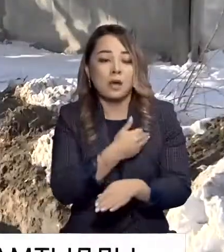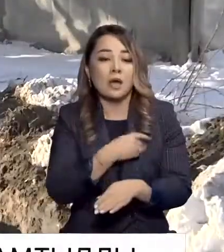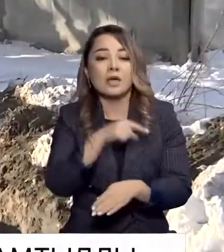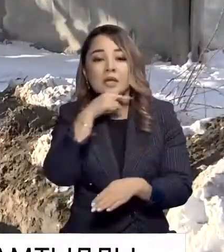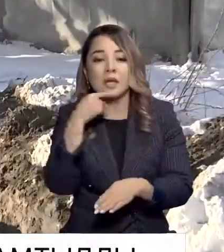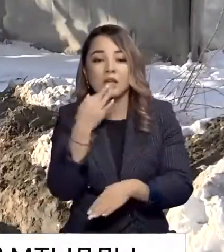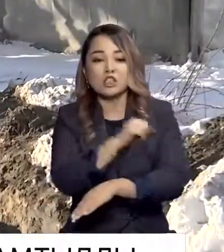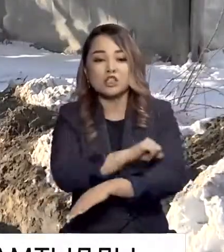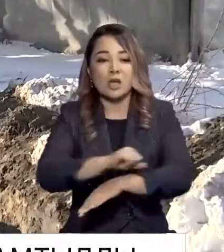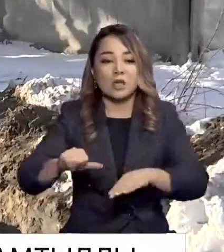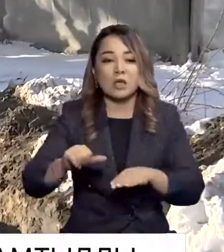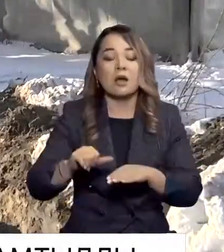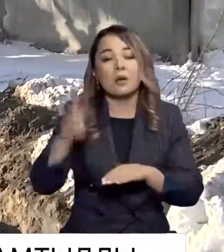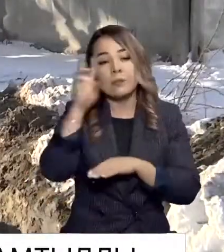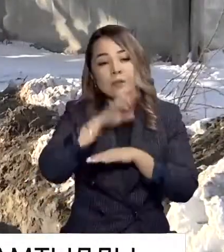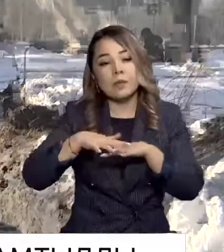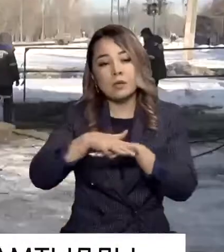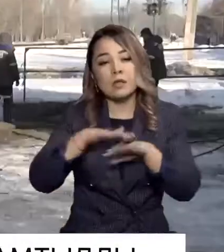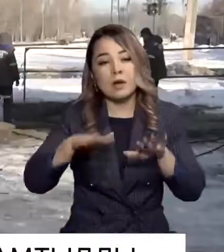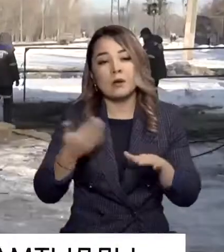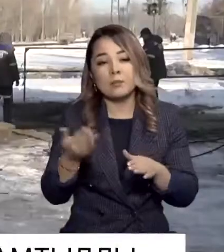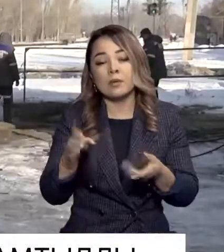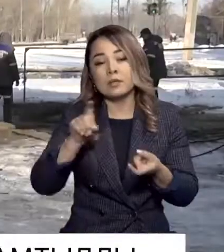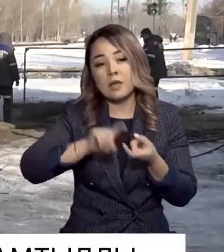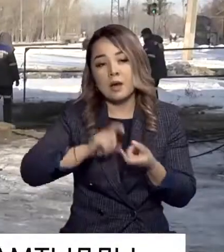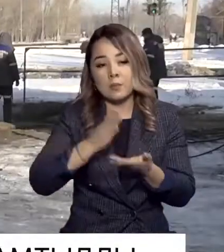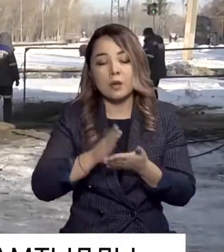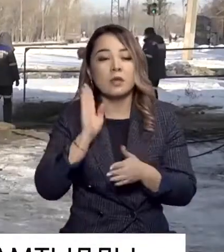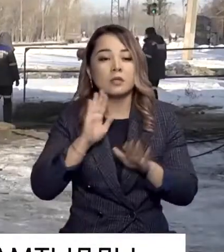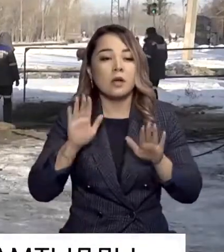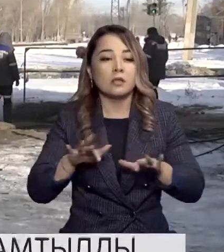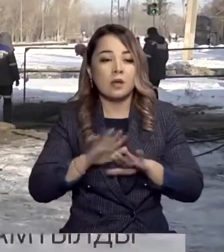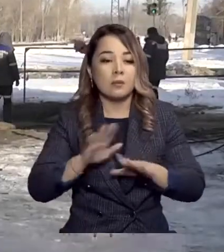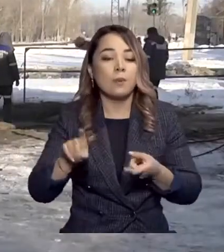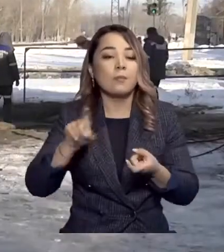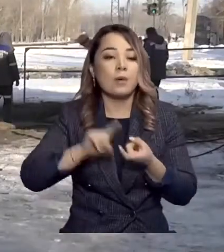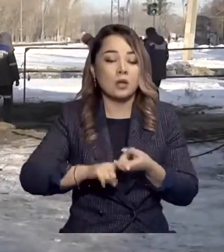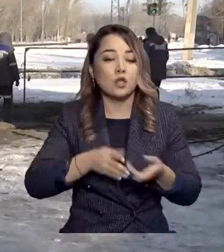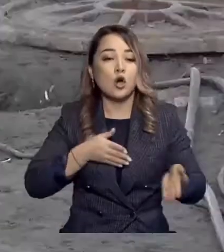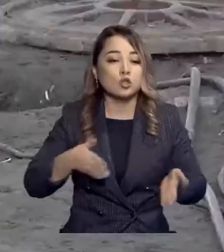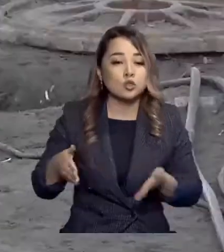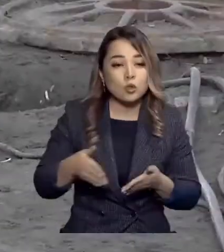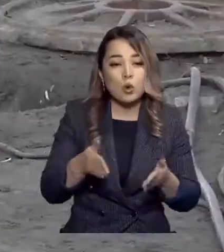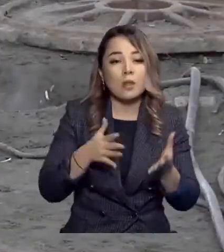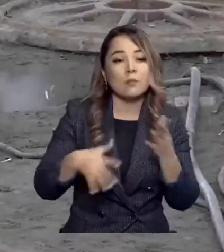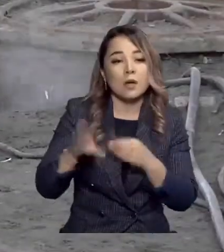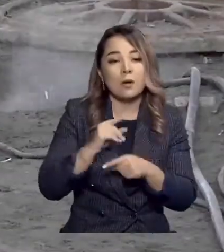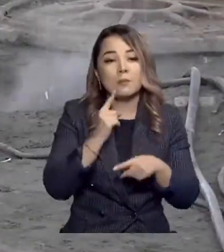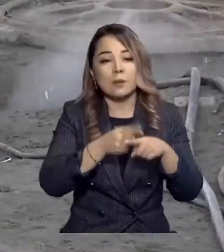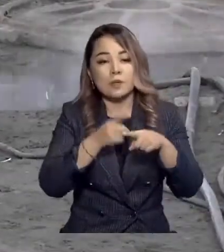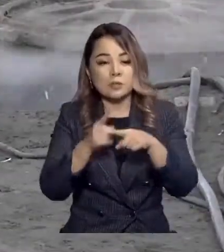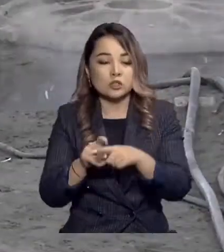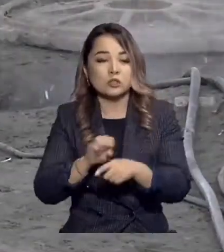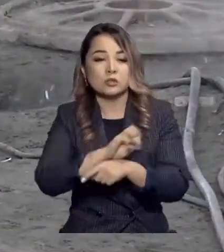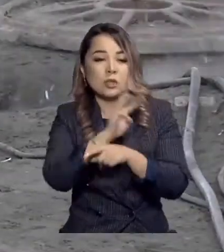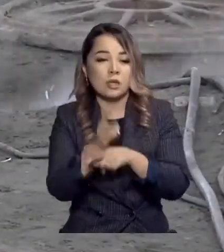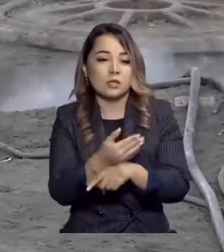Ресеймен шекарада тұрған елді мекендер, сондықтан тек қана ауыз су емес, байланыс жол мәселесі де оң шешімін тауып жатыр.